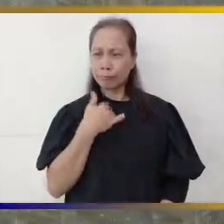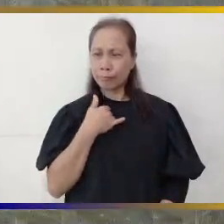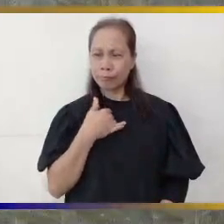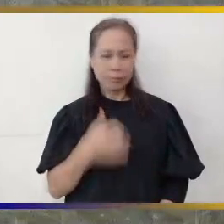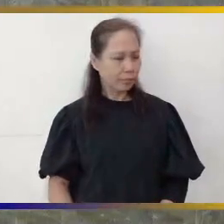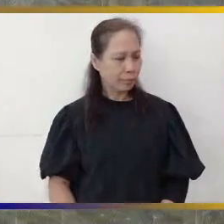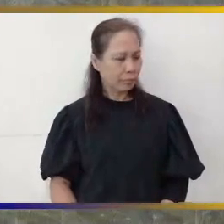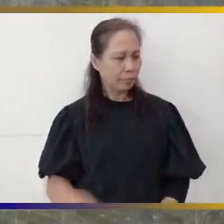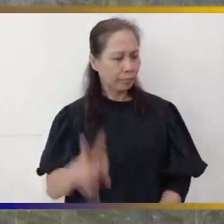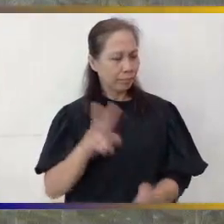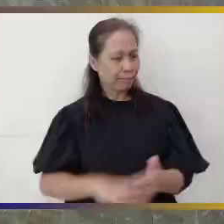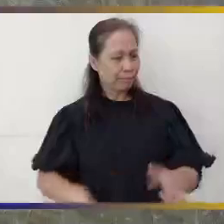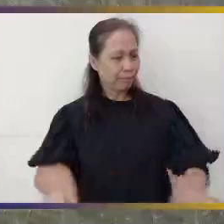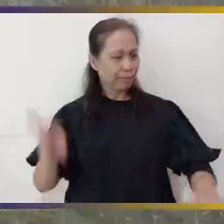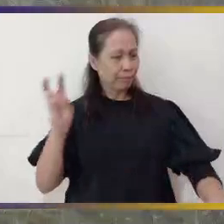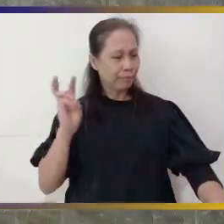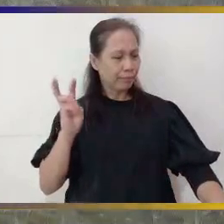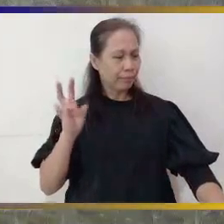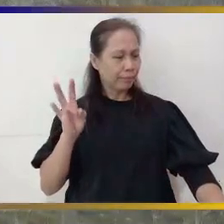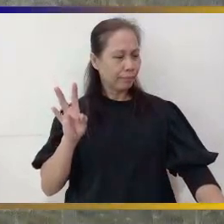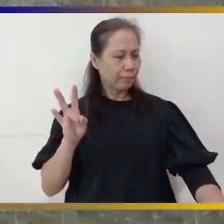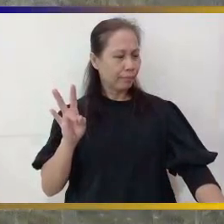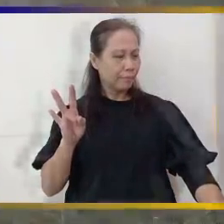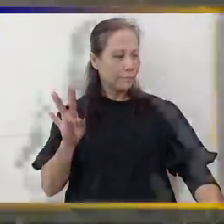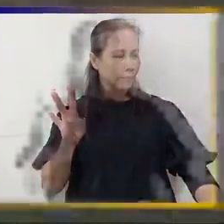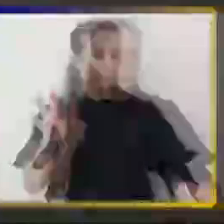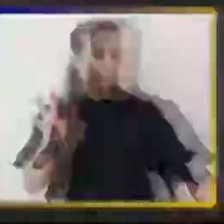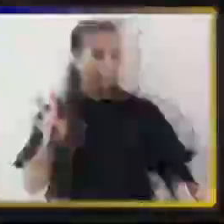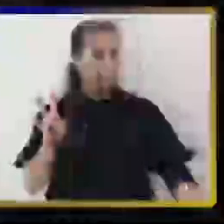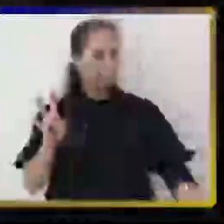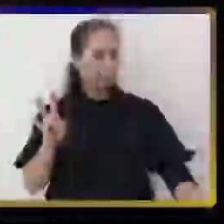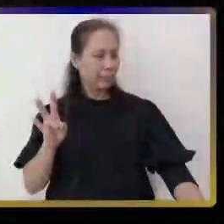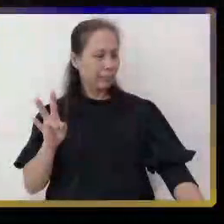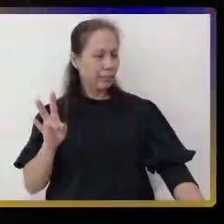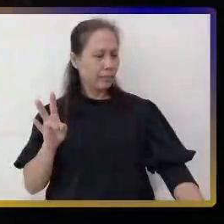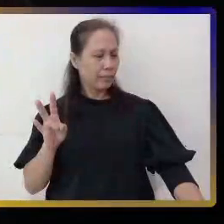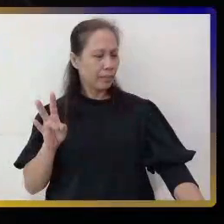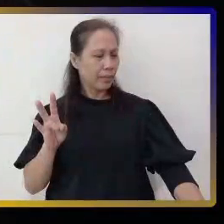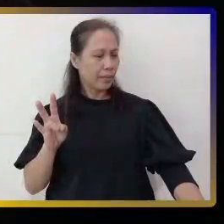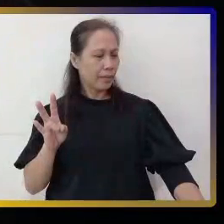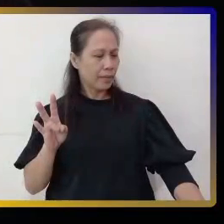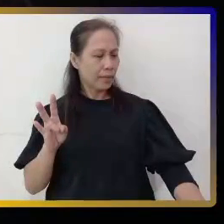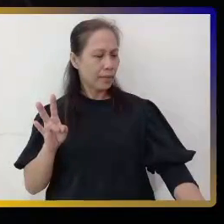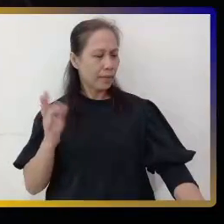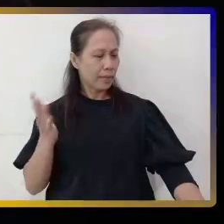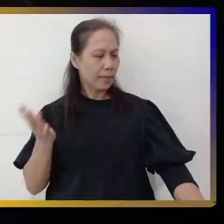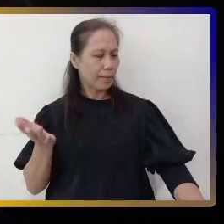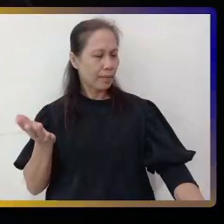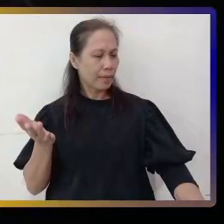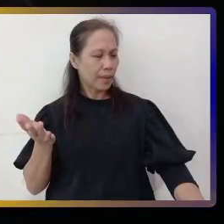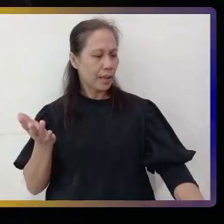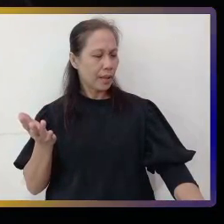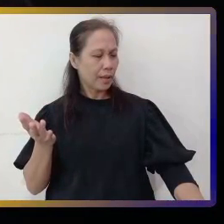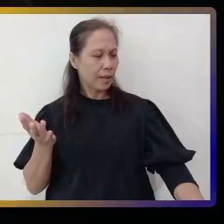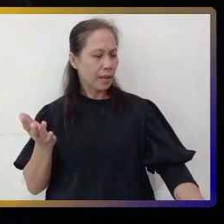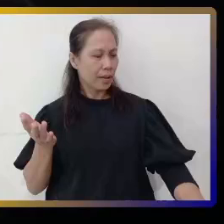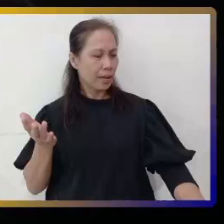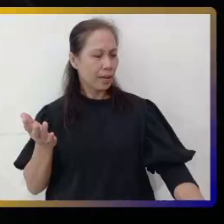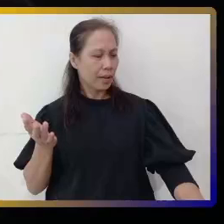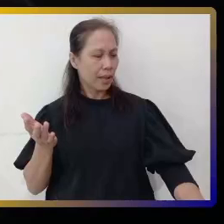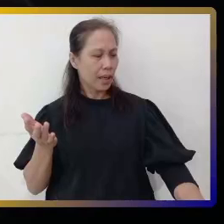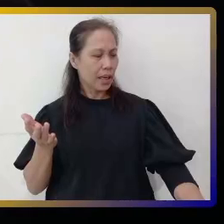number 7 offer polluted bread upon m altar and say have